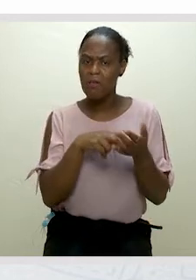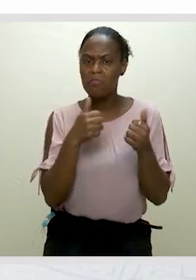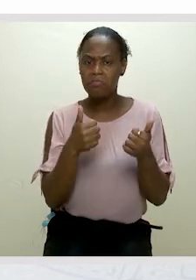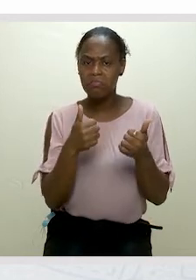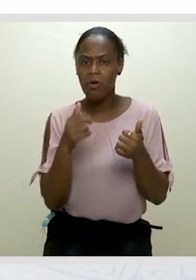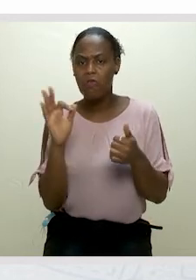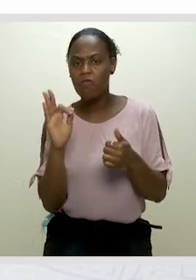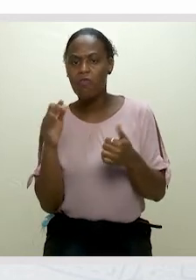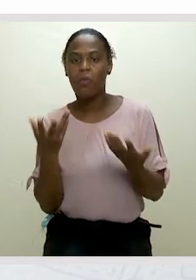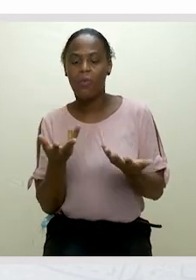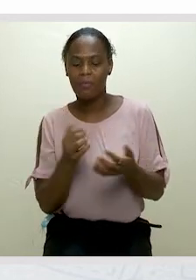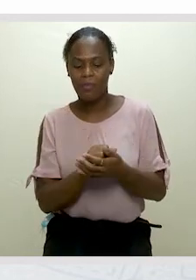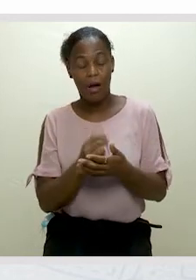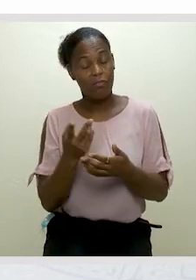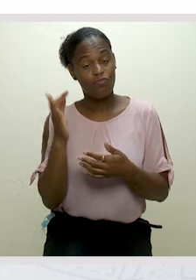c'est faux?